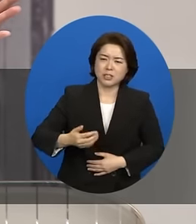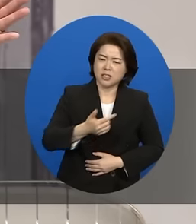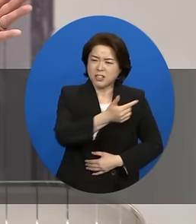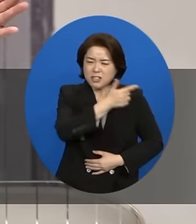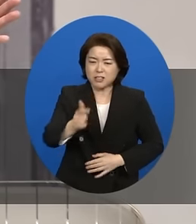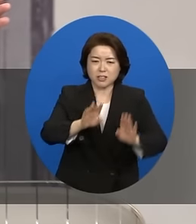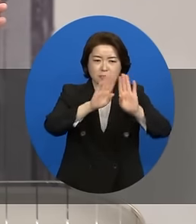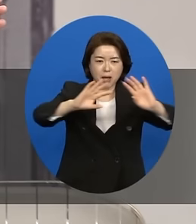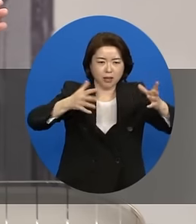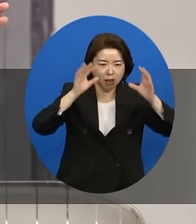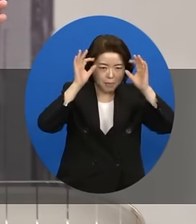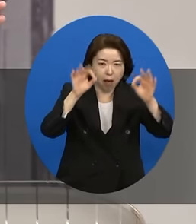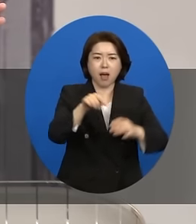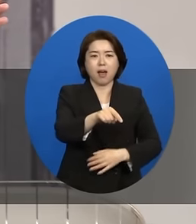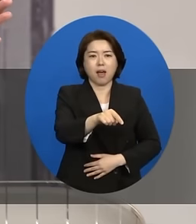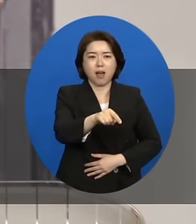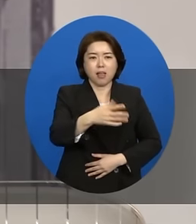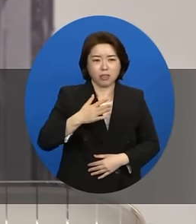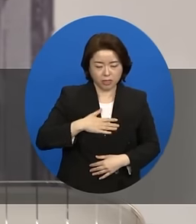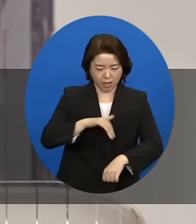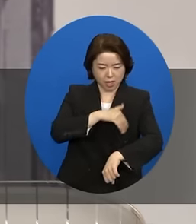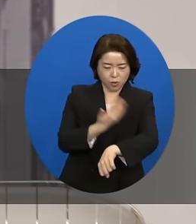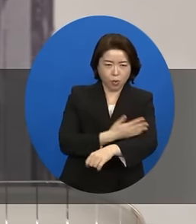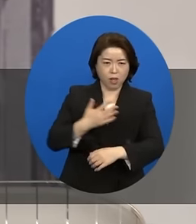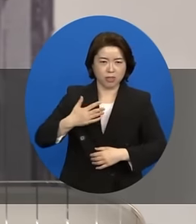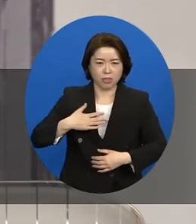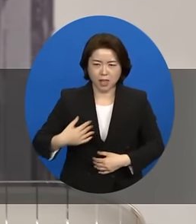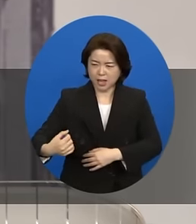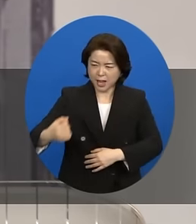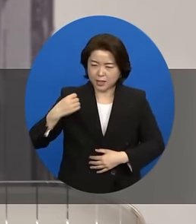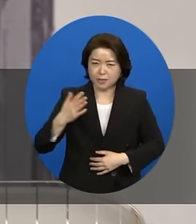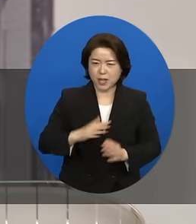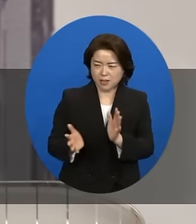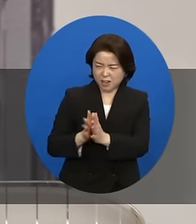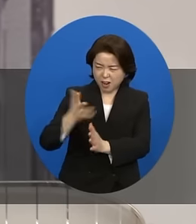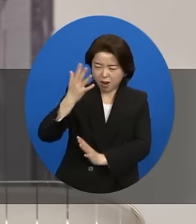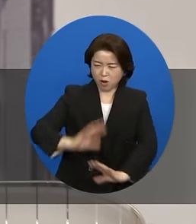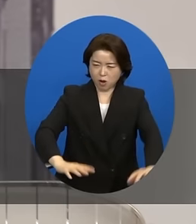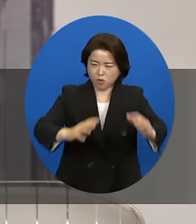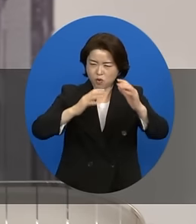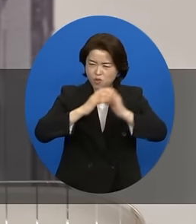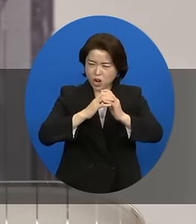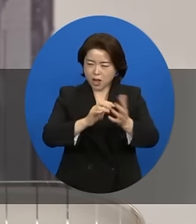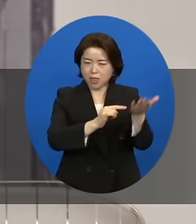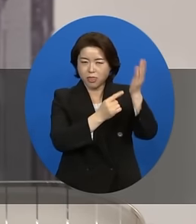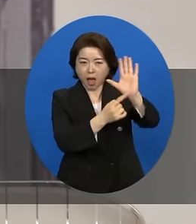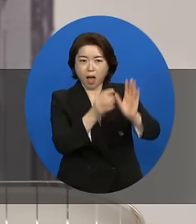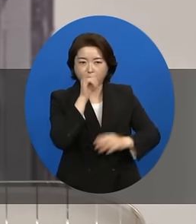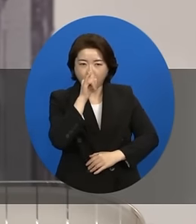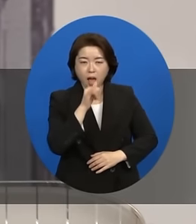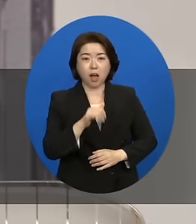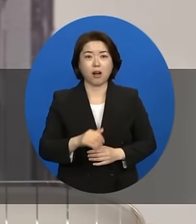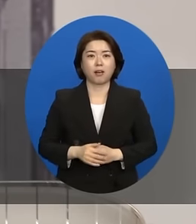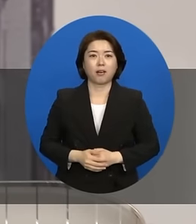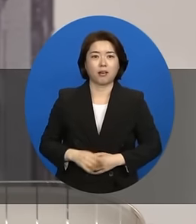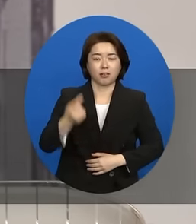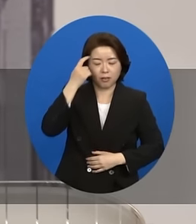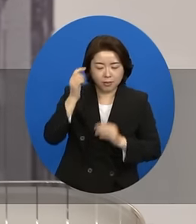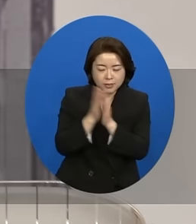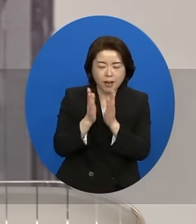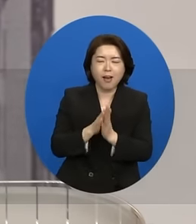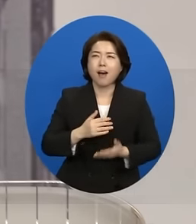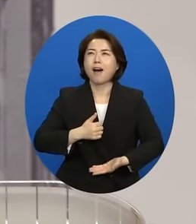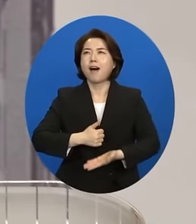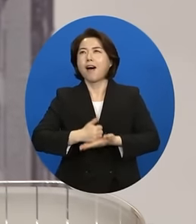봐라. 나의 권세와 능력과 나의 영화와 위엄이 그대로 나타나 있지 않느냐, 이러면서 막 스스로